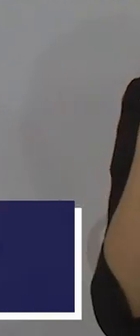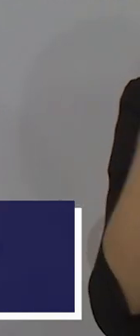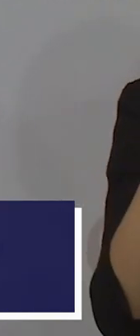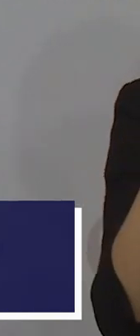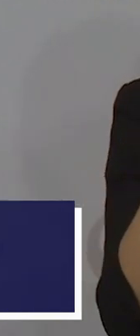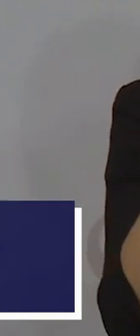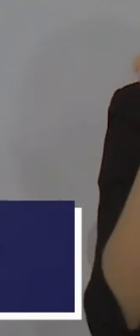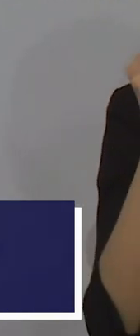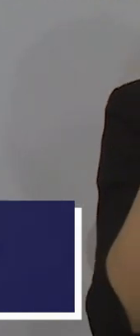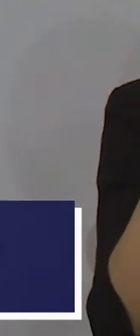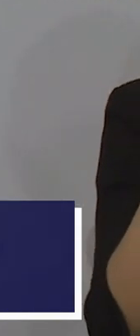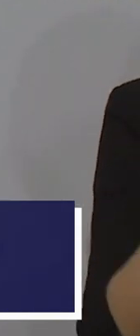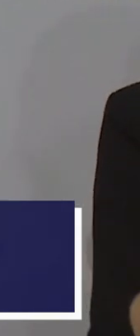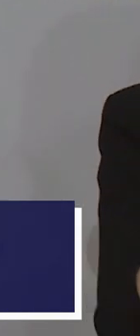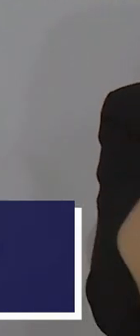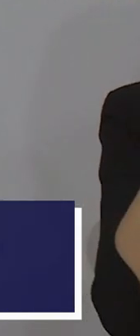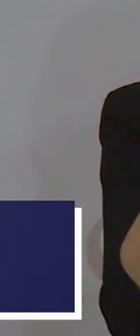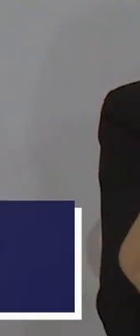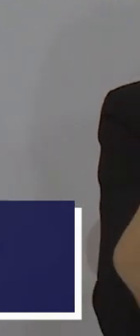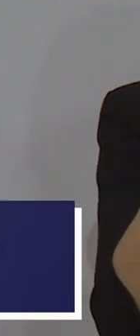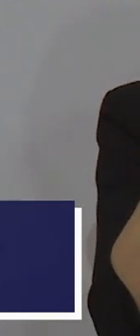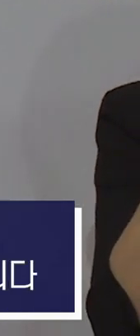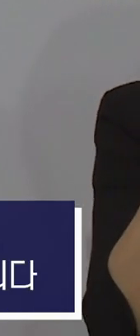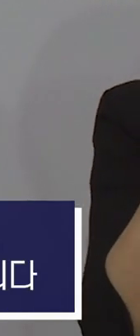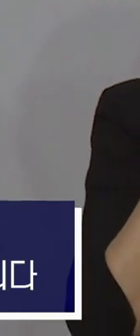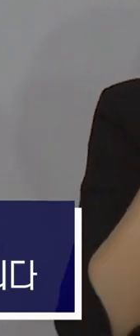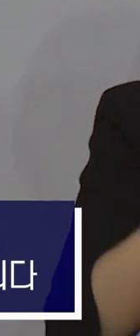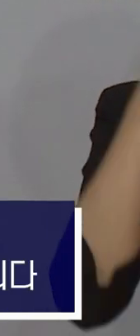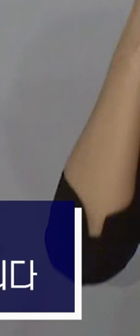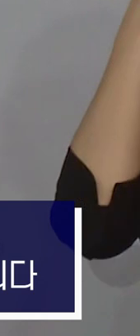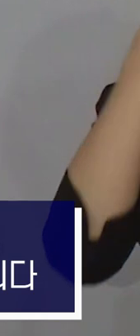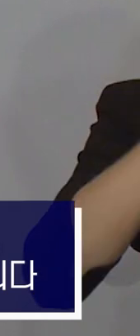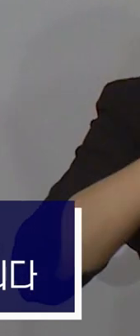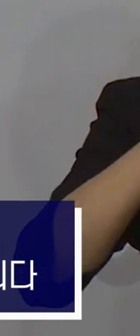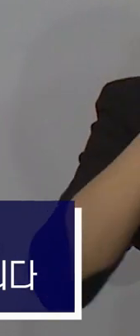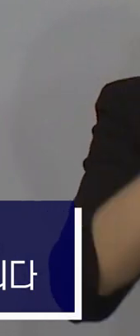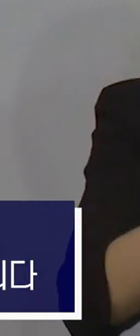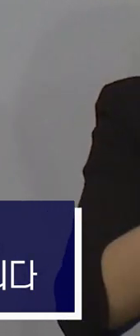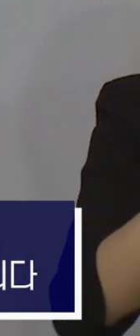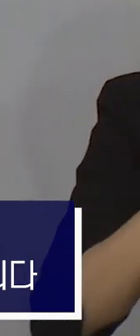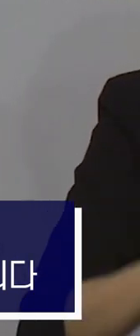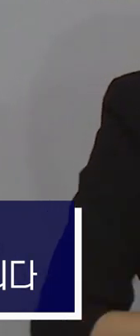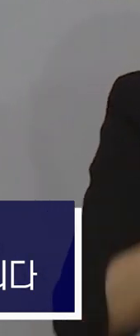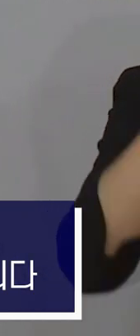것으로 저희들도 알고 있는데, 이 부분에 대해서는 오늘 아침